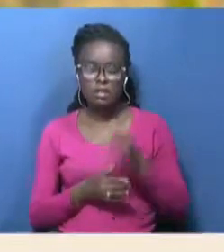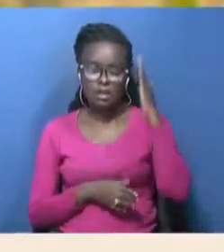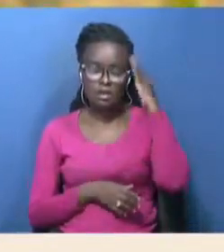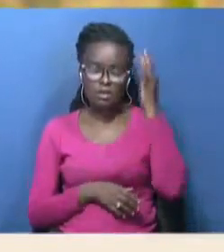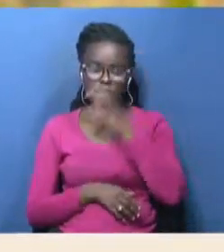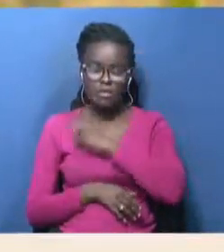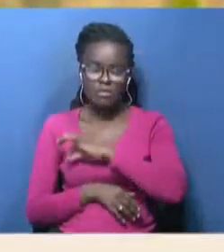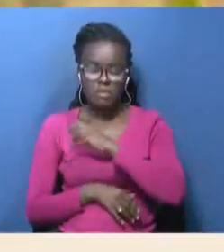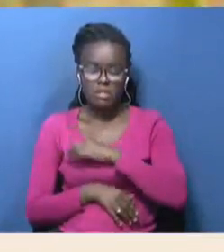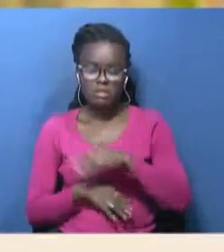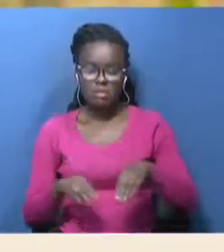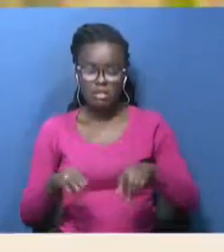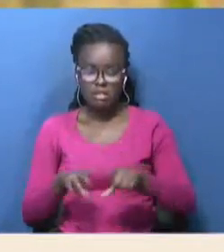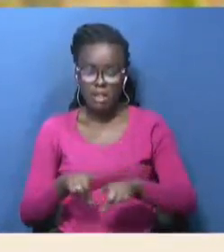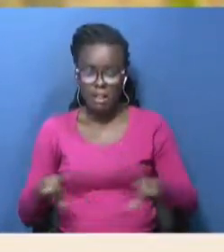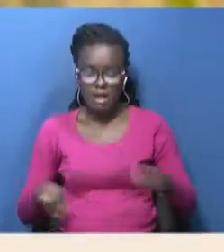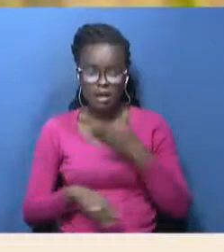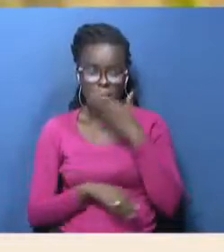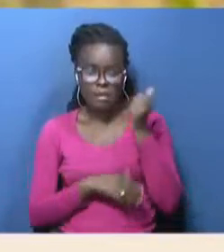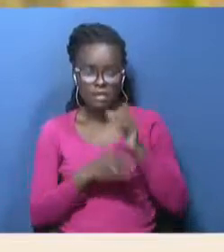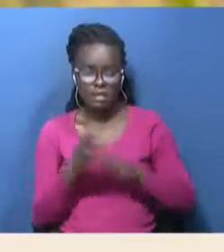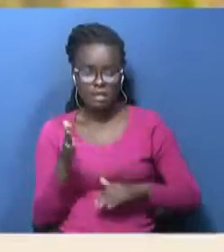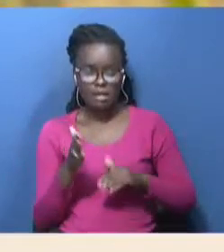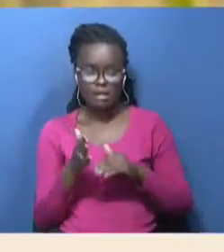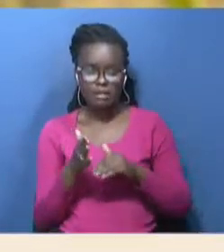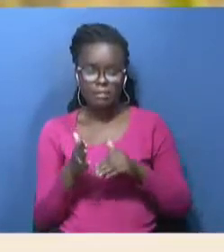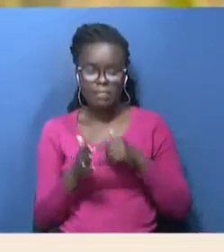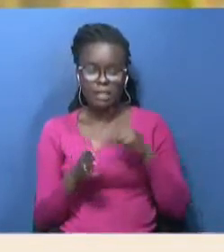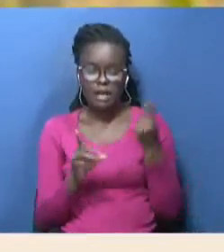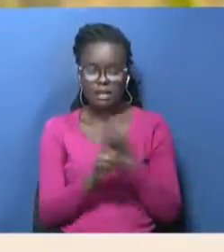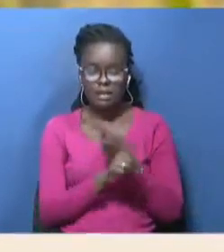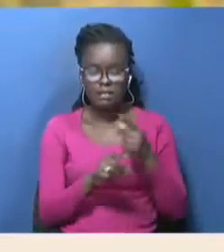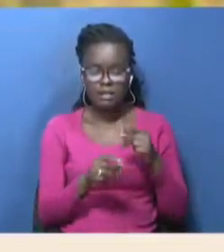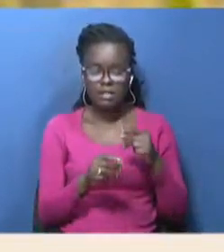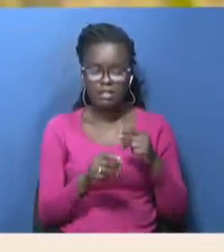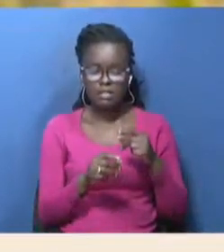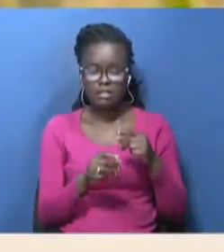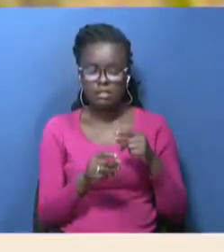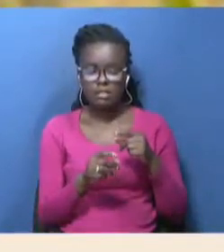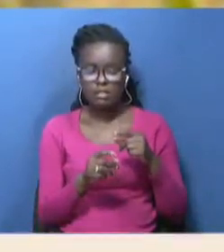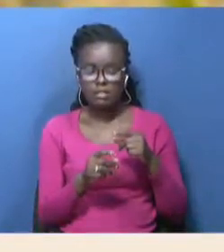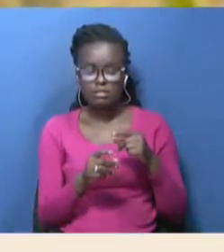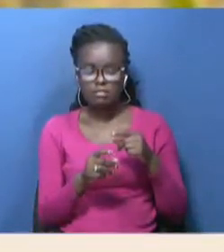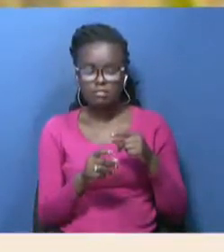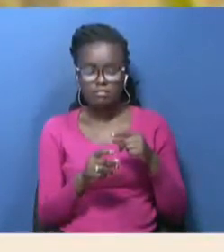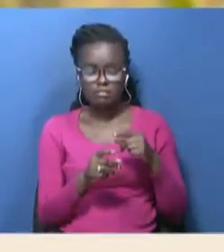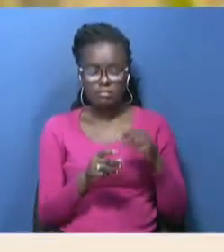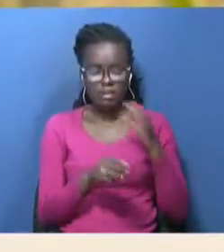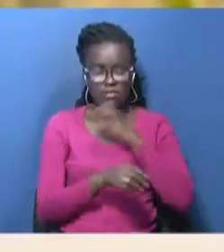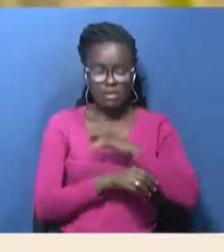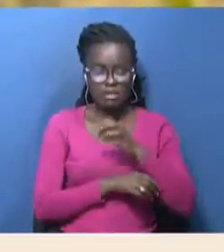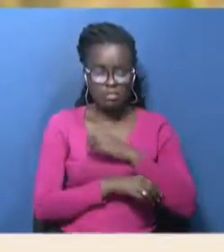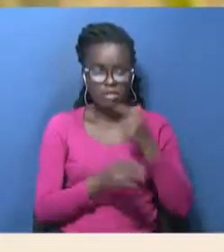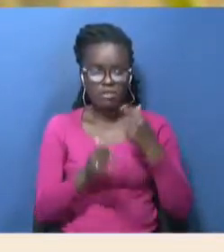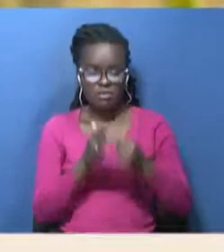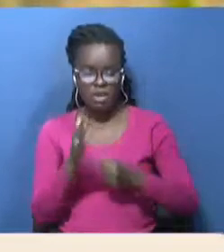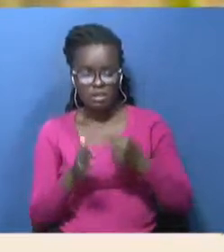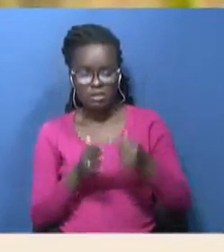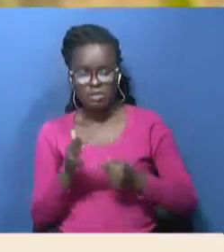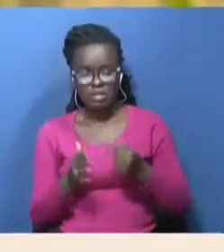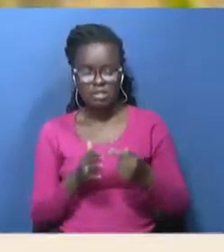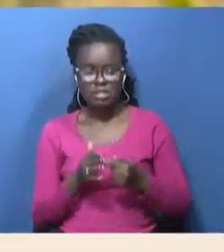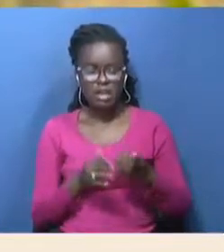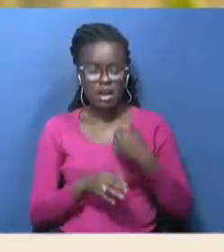soil inakuwa mzuri kuliko investment zingine. Unajua viwanda huwa vyaja, alafu kuna wale ambao wana benefit kutoka kwa pesa